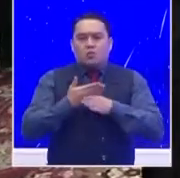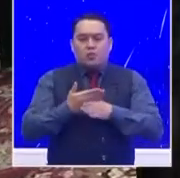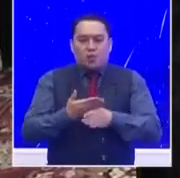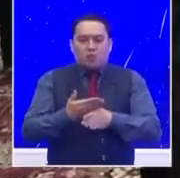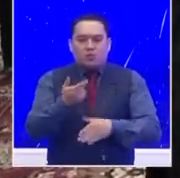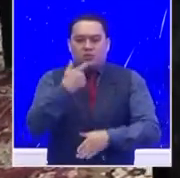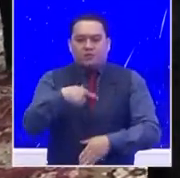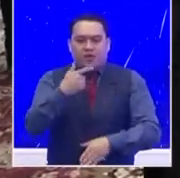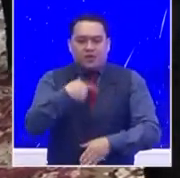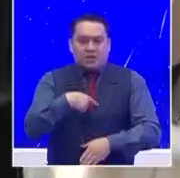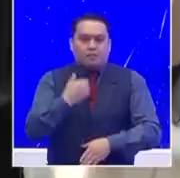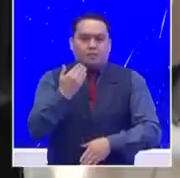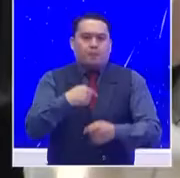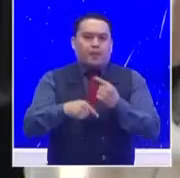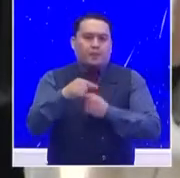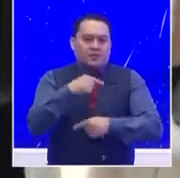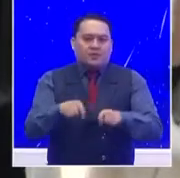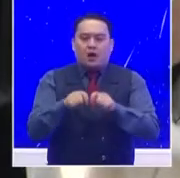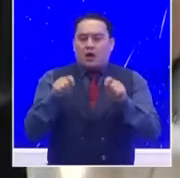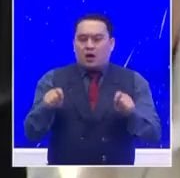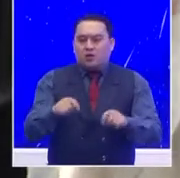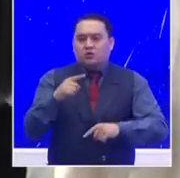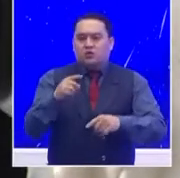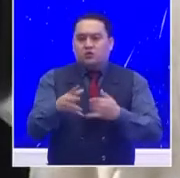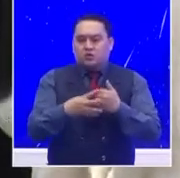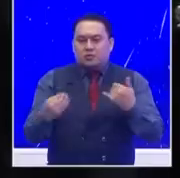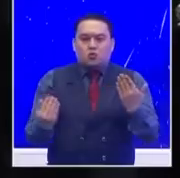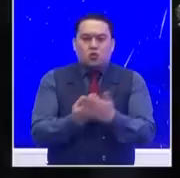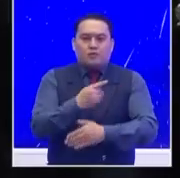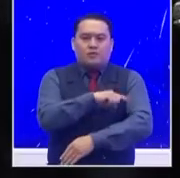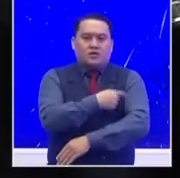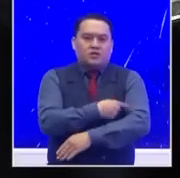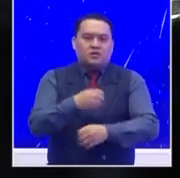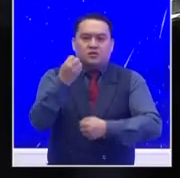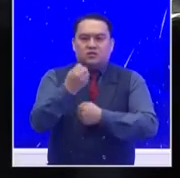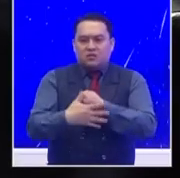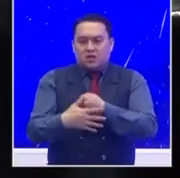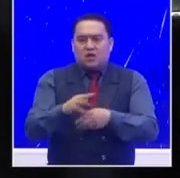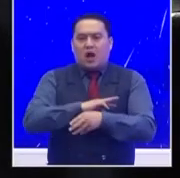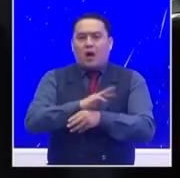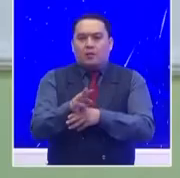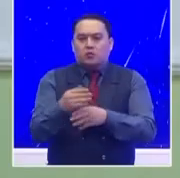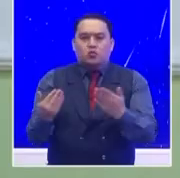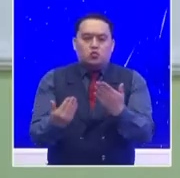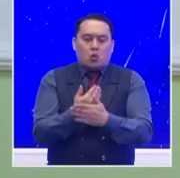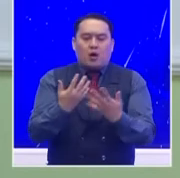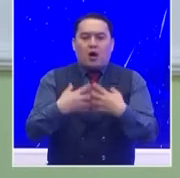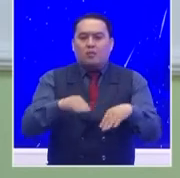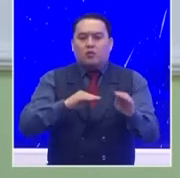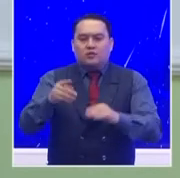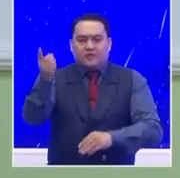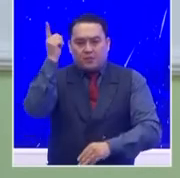и своим землякам бизнес-вуман открыла на родной земле новый медицинский центр оснащенные современным оборудованием из